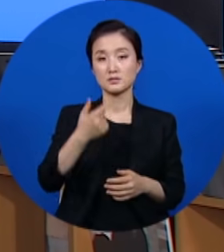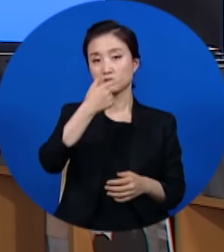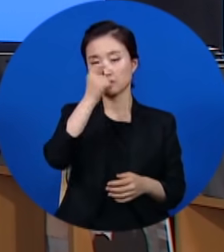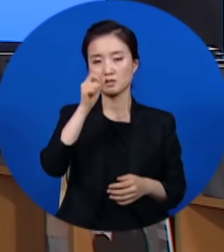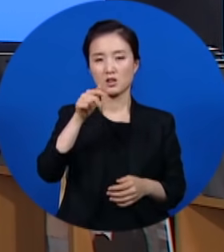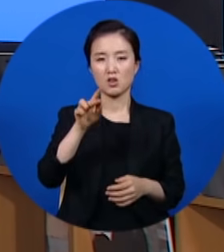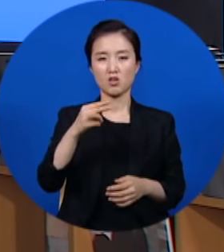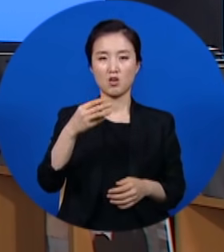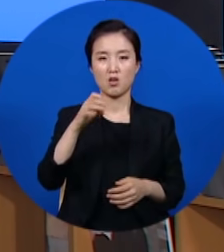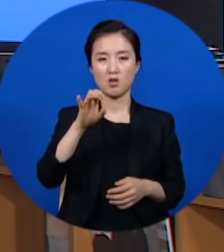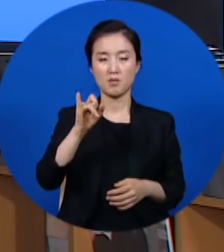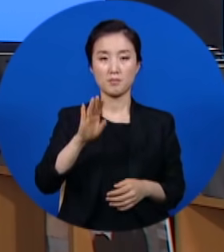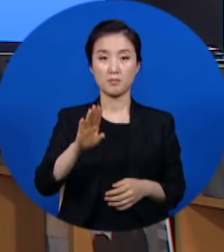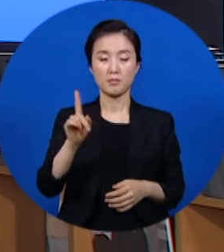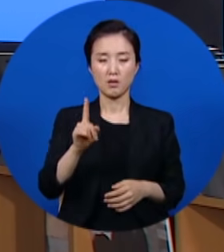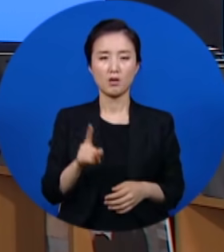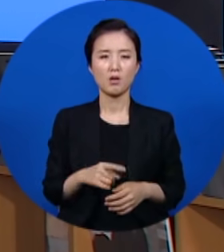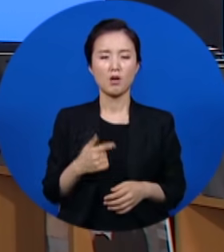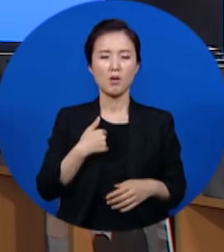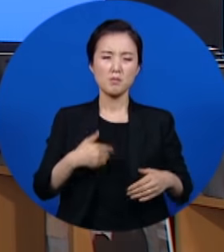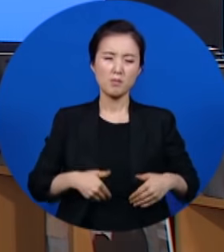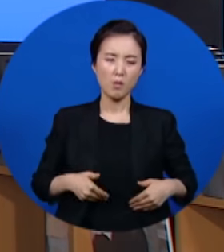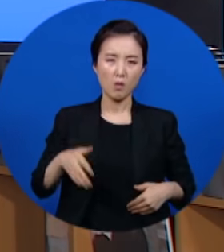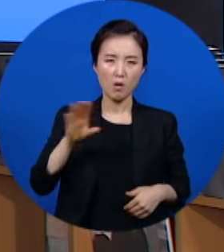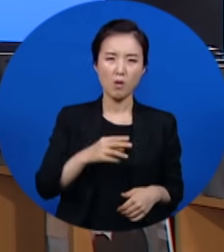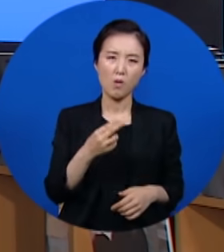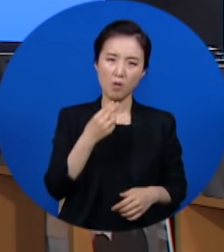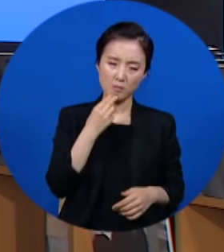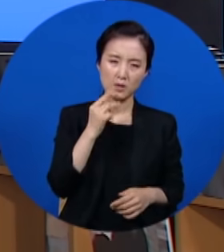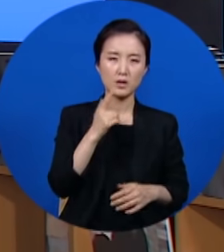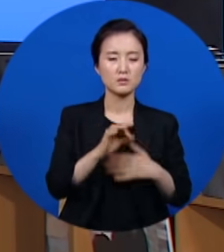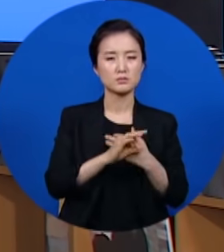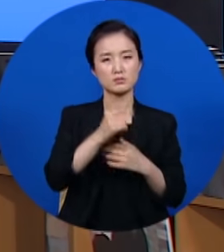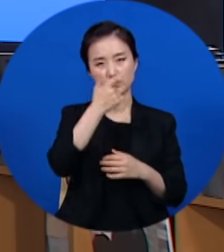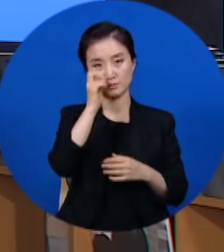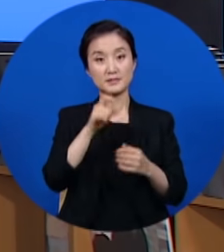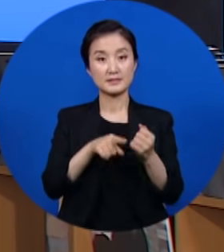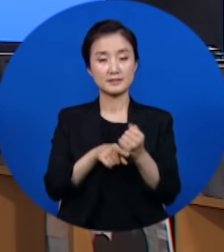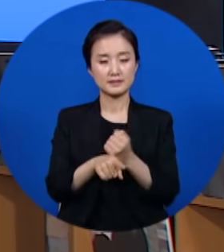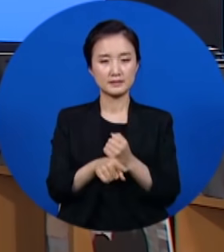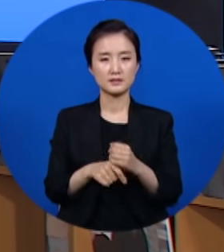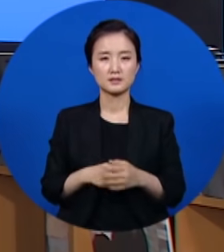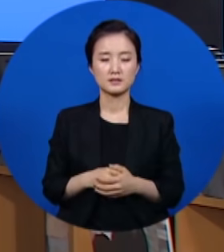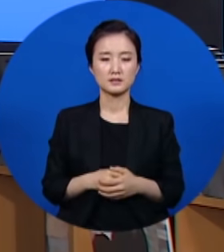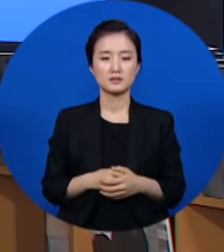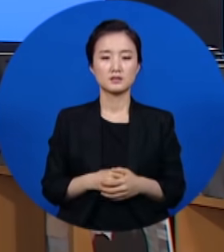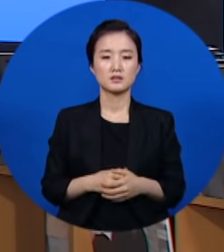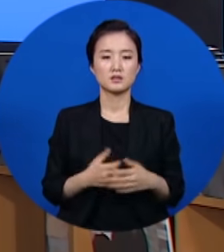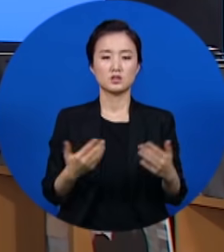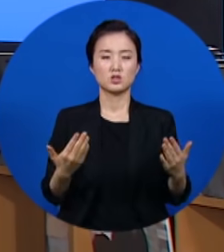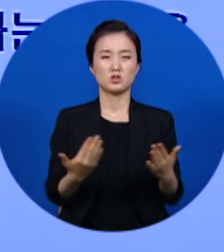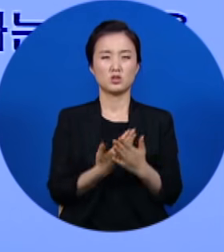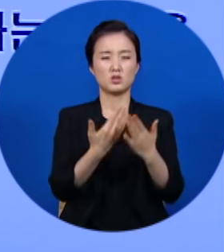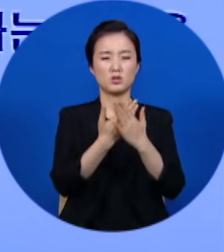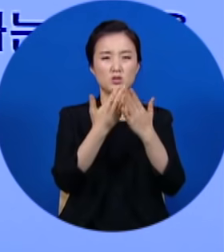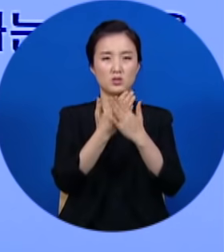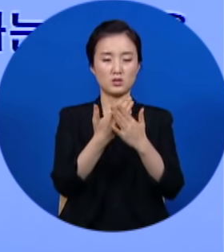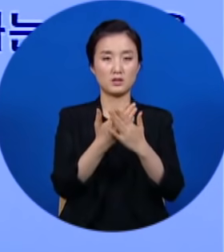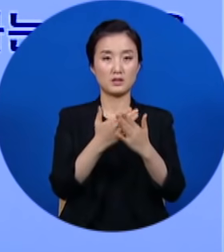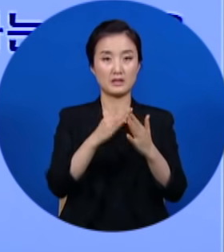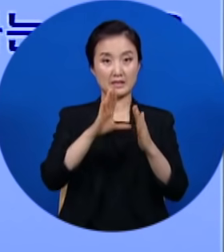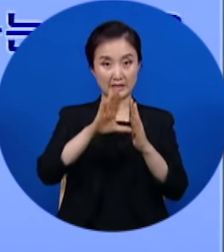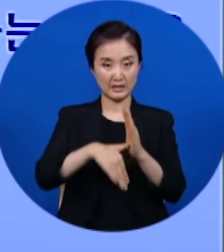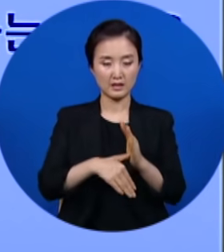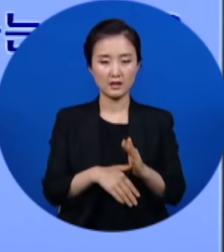모자란 상황을 말합니다 고도성장 시대에는 있어야 할 것의 기준이 높아도 괜찮았습니다